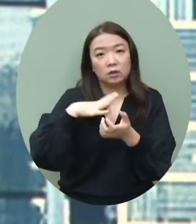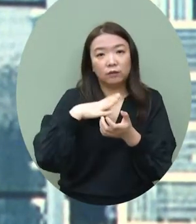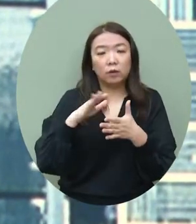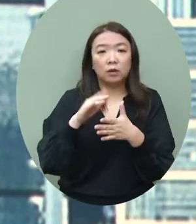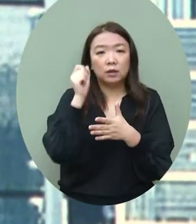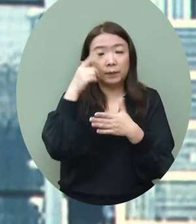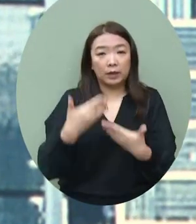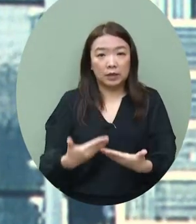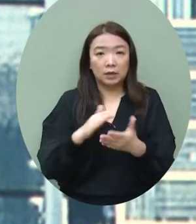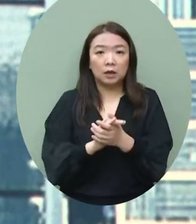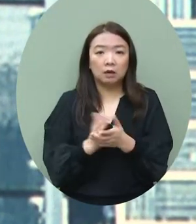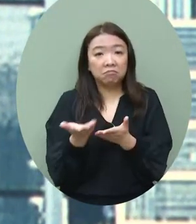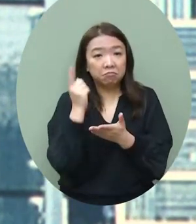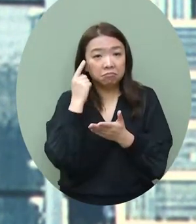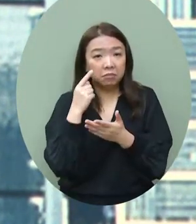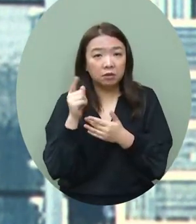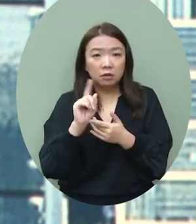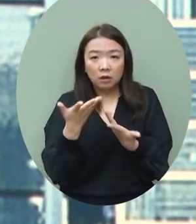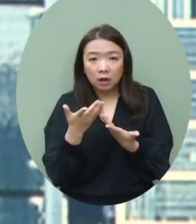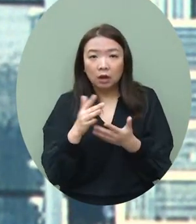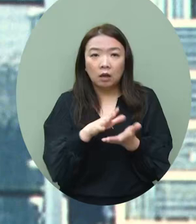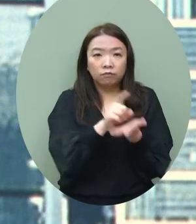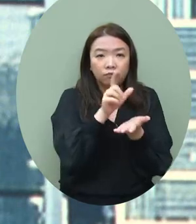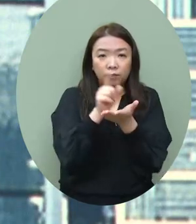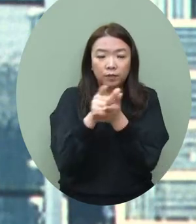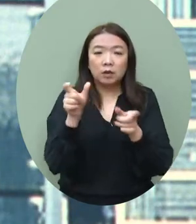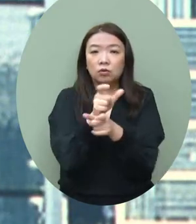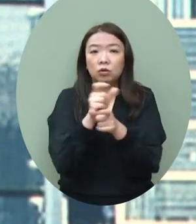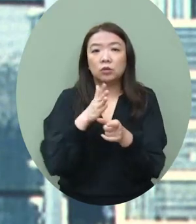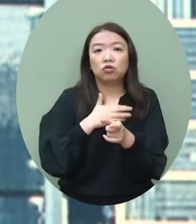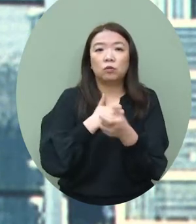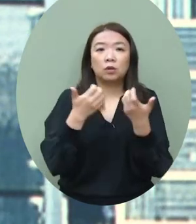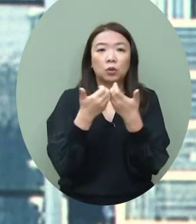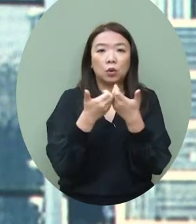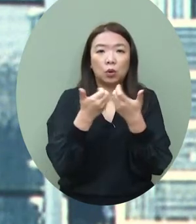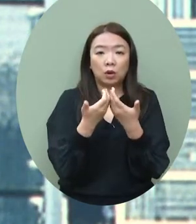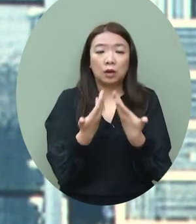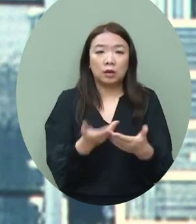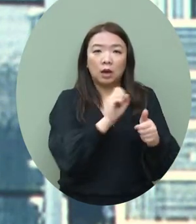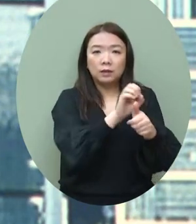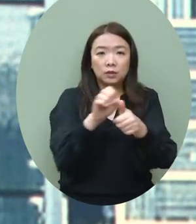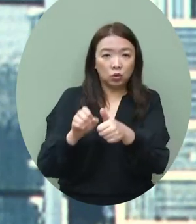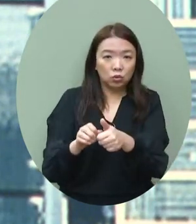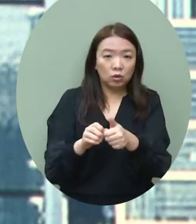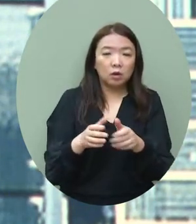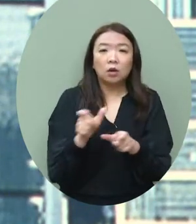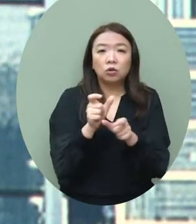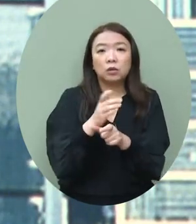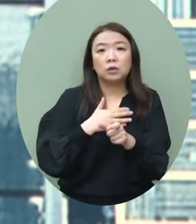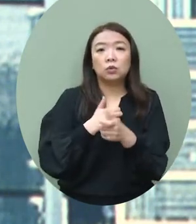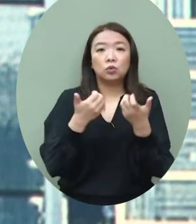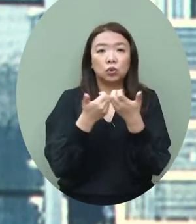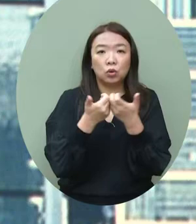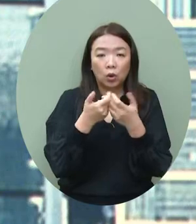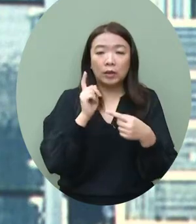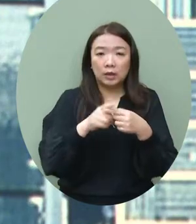是而家大家都知道係咩時候，就係1年1度嘅財政預算案進行緊諮詢，而財政預算案正正就係